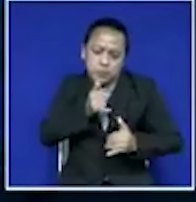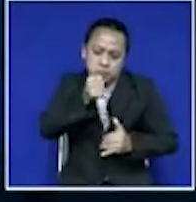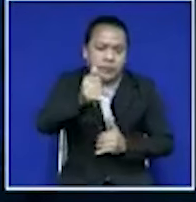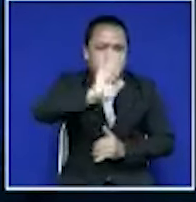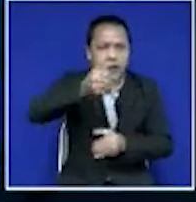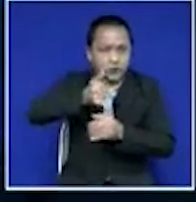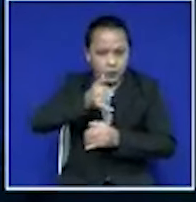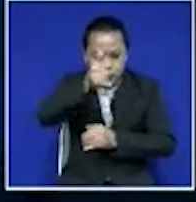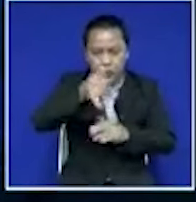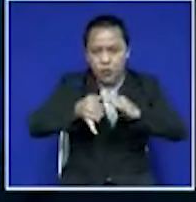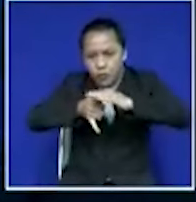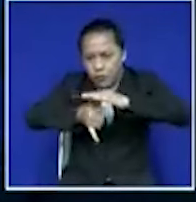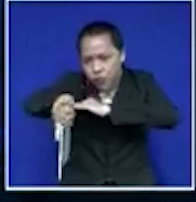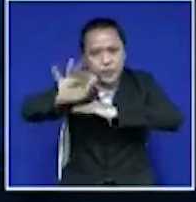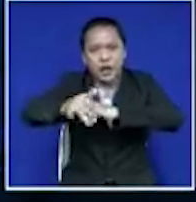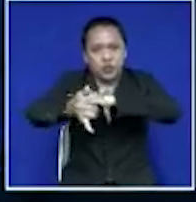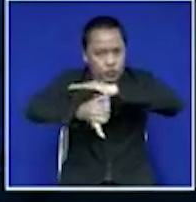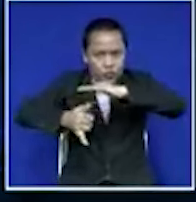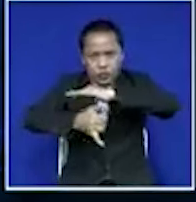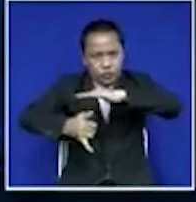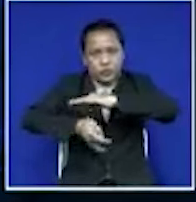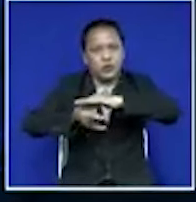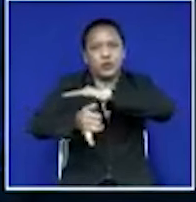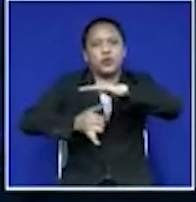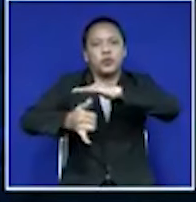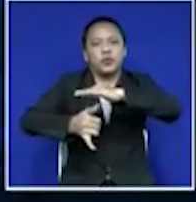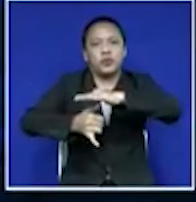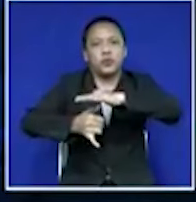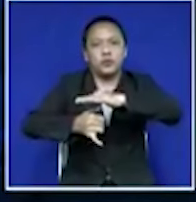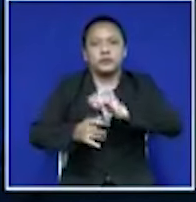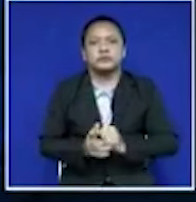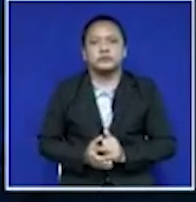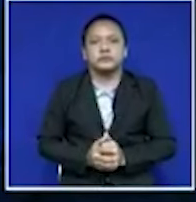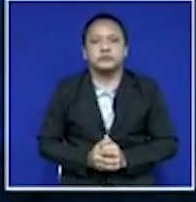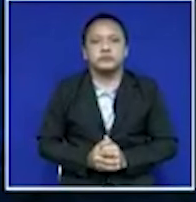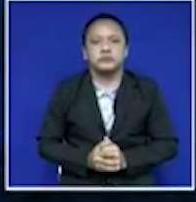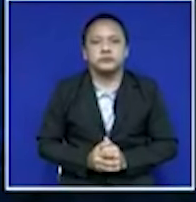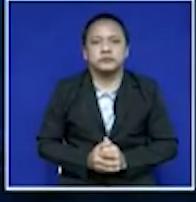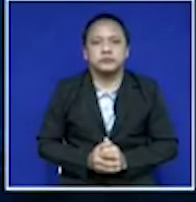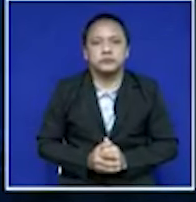มานอกบริเวณเลยนะครับก็เรียกว่าเป็น